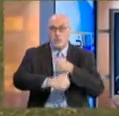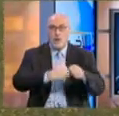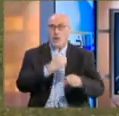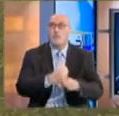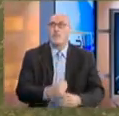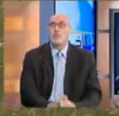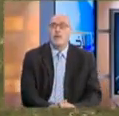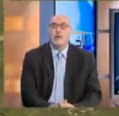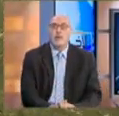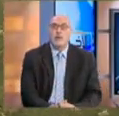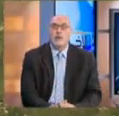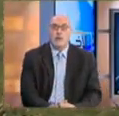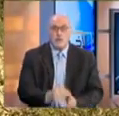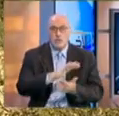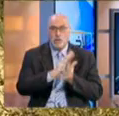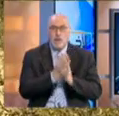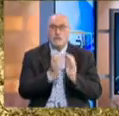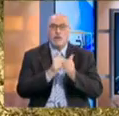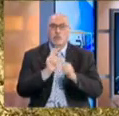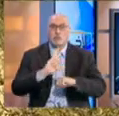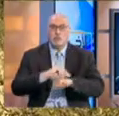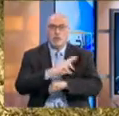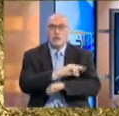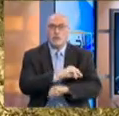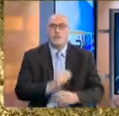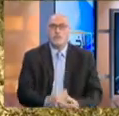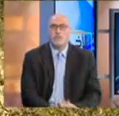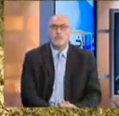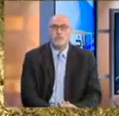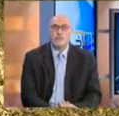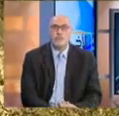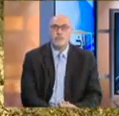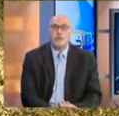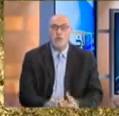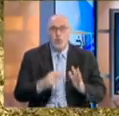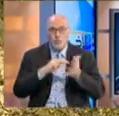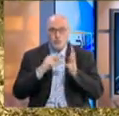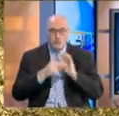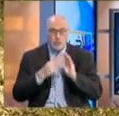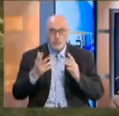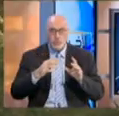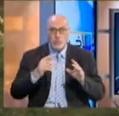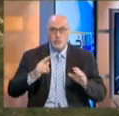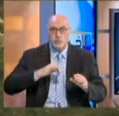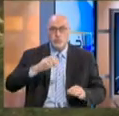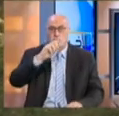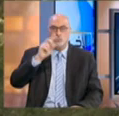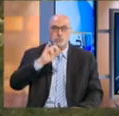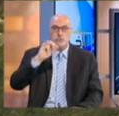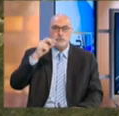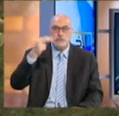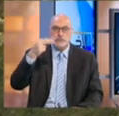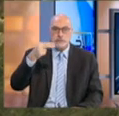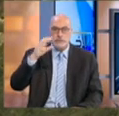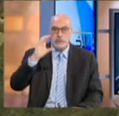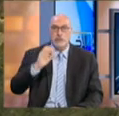رصاص. هذه الشراكة توجت بمشروع، هذا المشروع يعني هو مشروع الزنك والرصاص المتواجد ببلدية